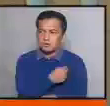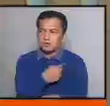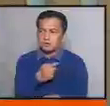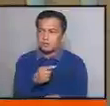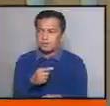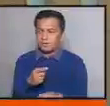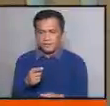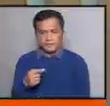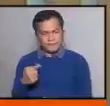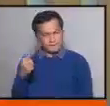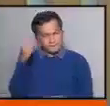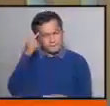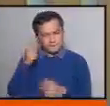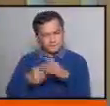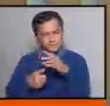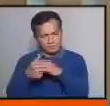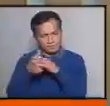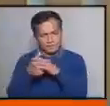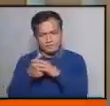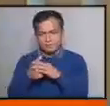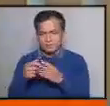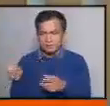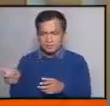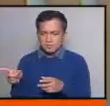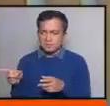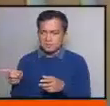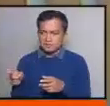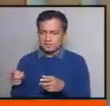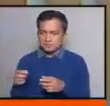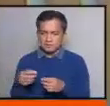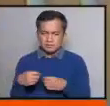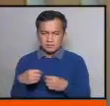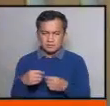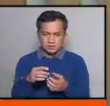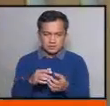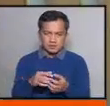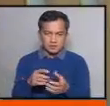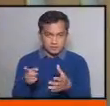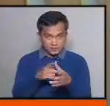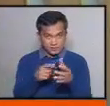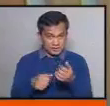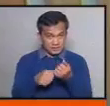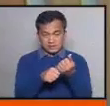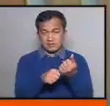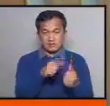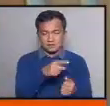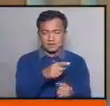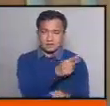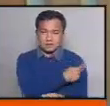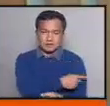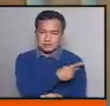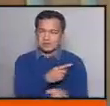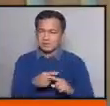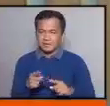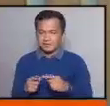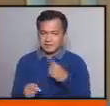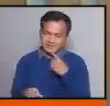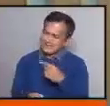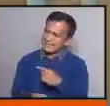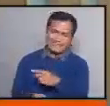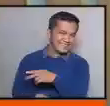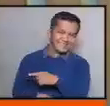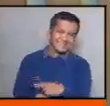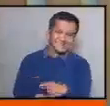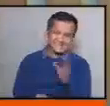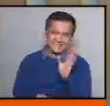una na isip na ating tanod is magamot man lang yung ano pasyente natin. Pero ano nangyari? Ang sabi nga hindi